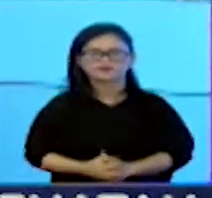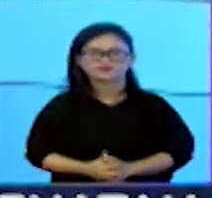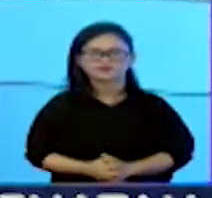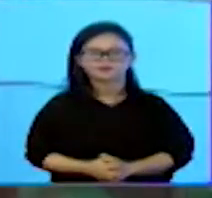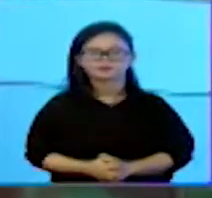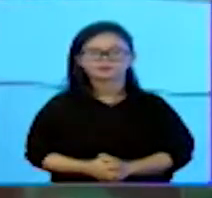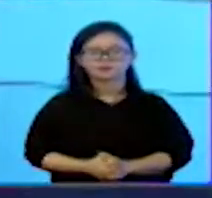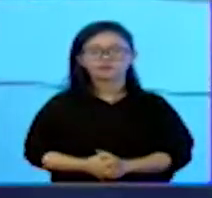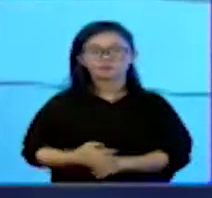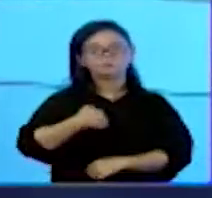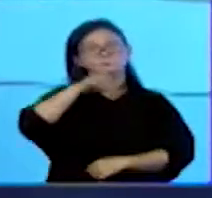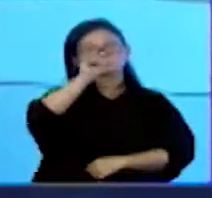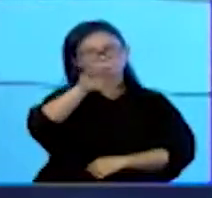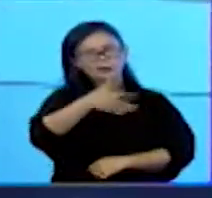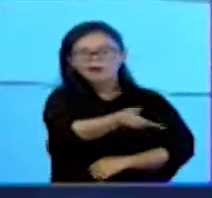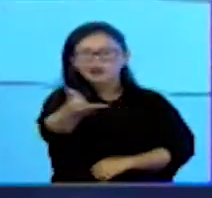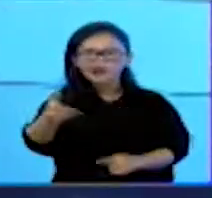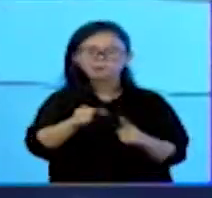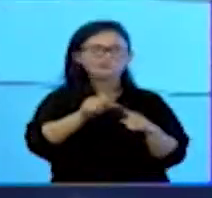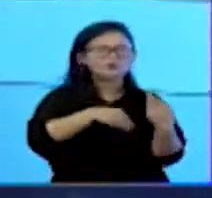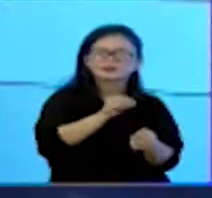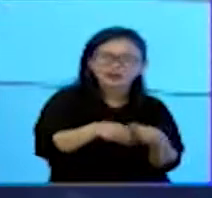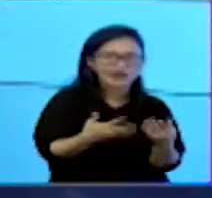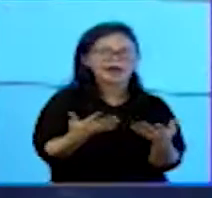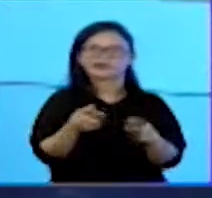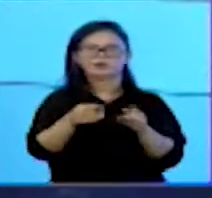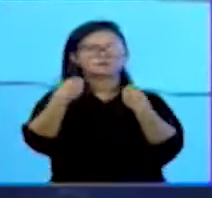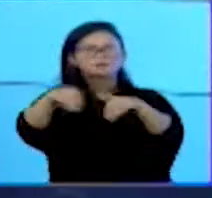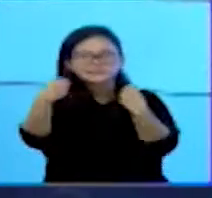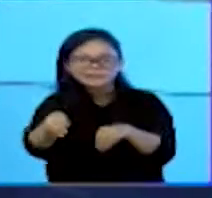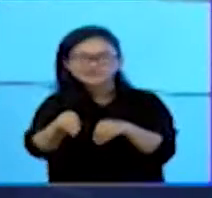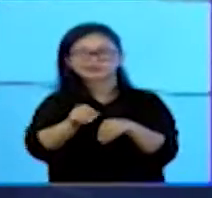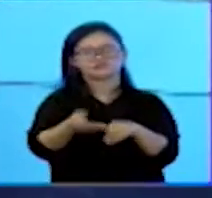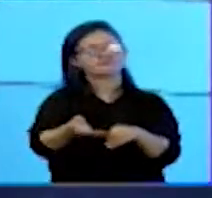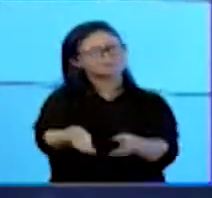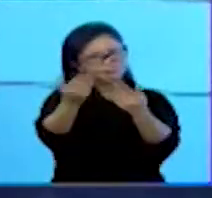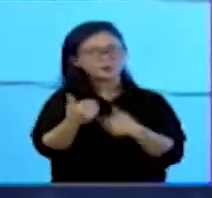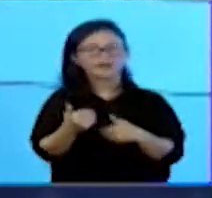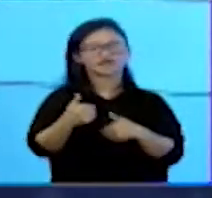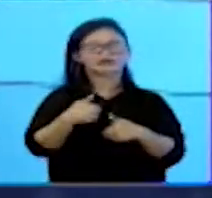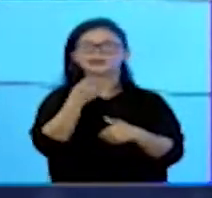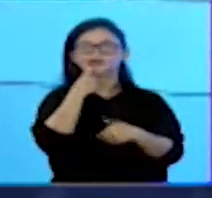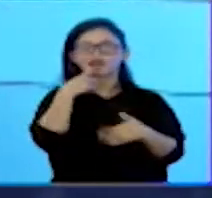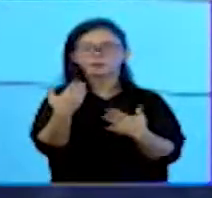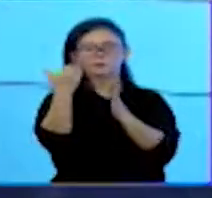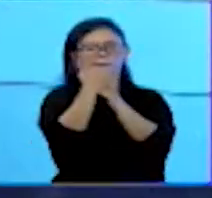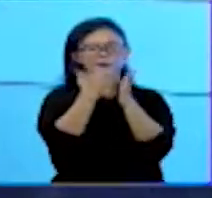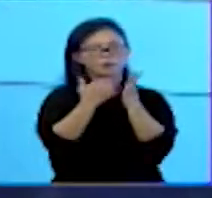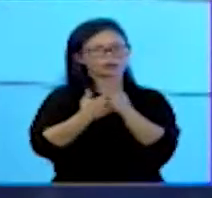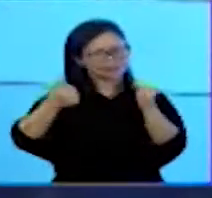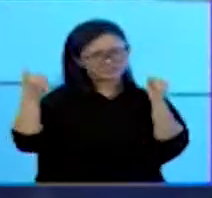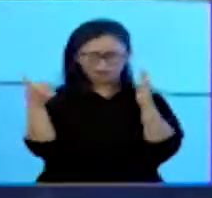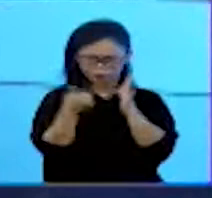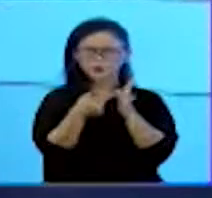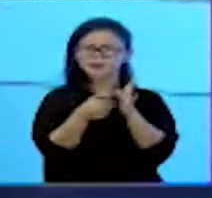Kepada seluruh pelaku usaha, agar kita sama-sama melaksanakan protokol kesehatan dengan